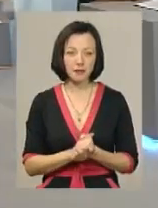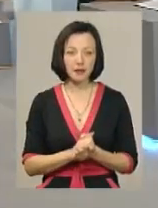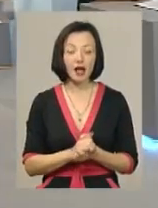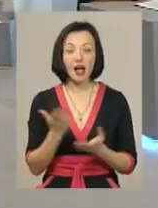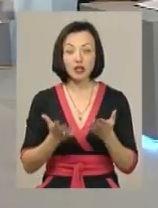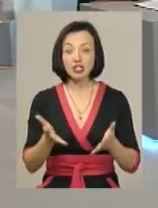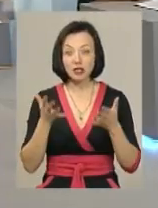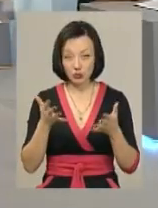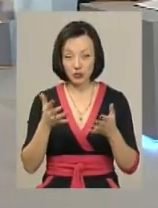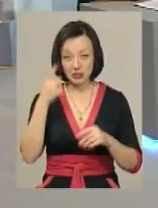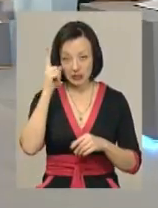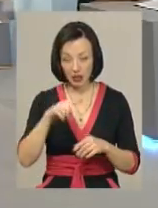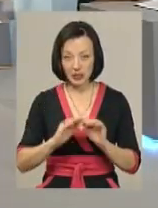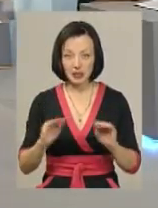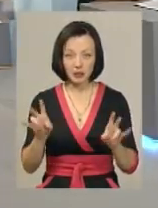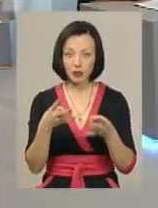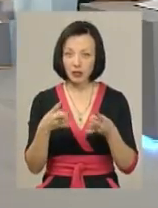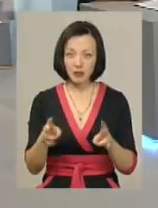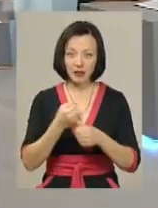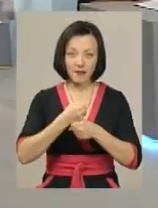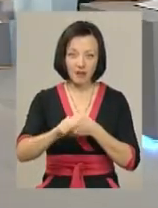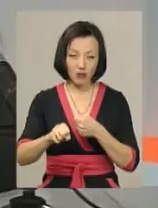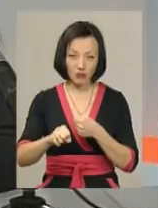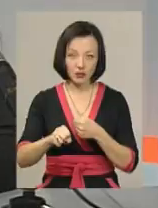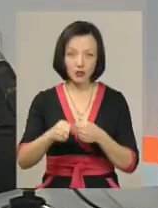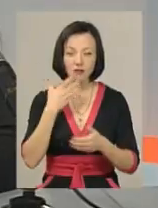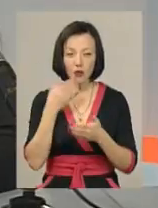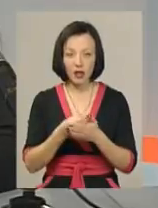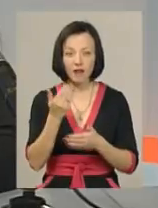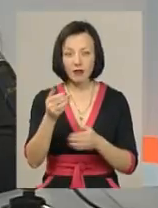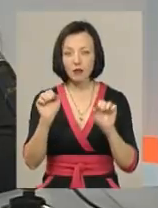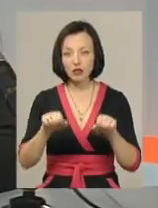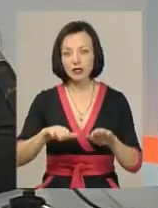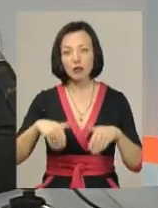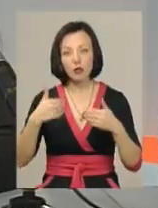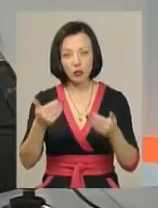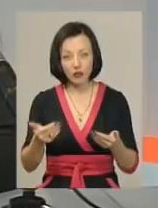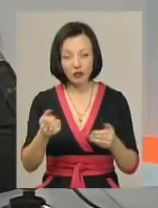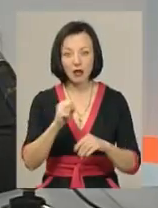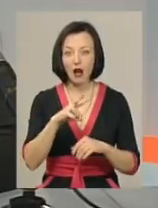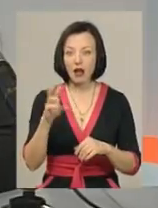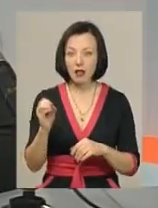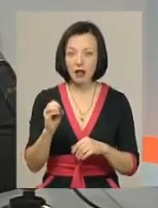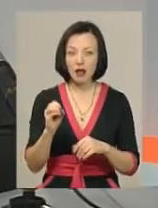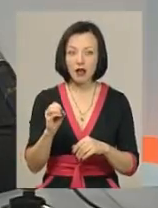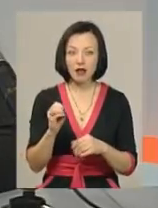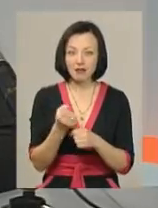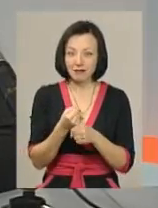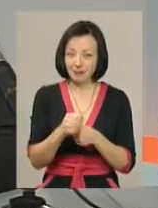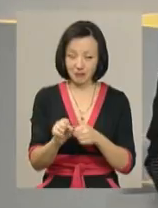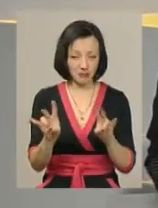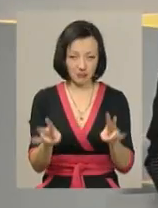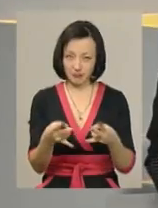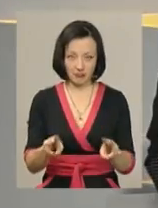якщо вони чітко знають то тоді звичайно не потрібно їм нав'язувати щось своє ви можете запропонувати але продавлювати це ні в